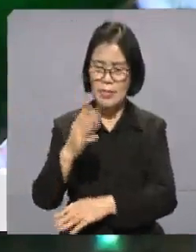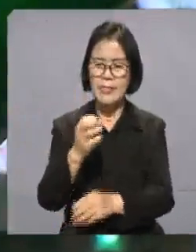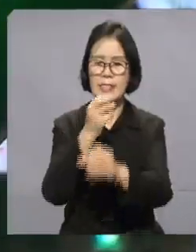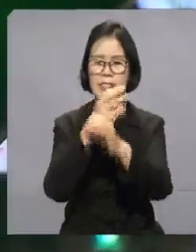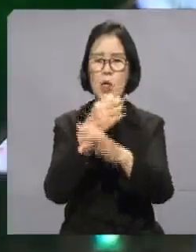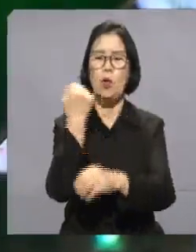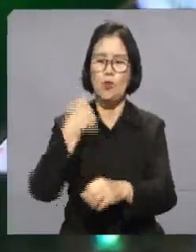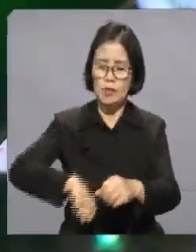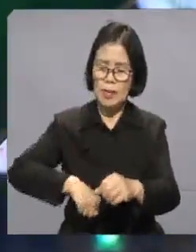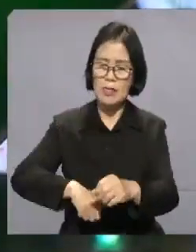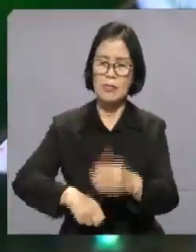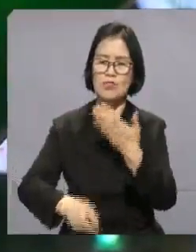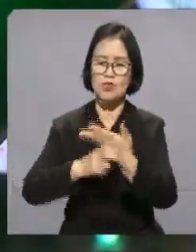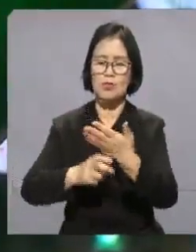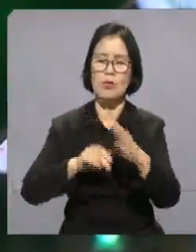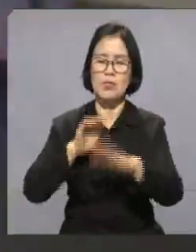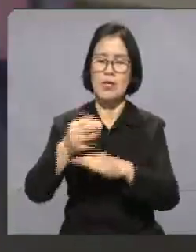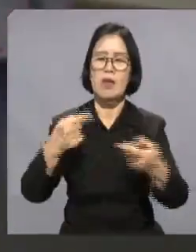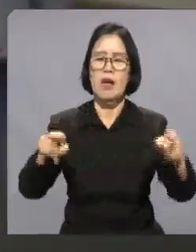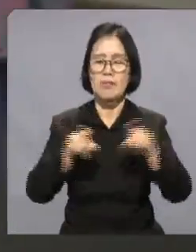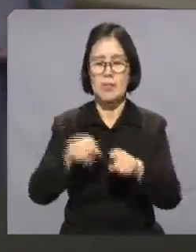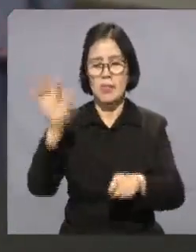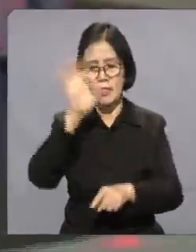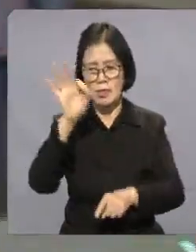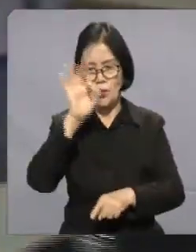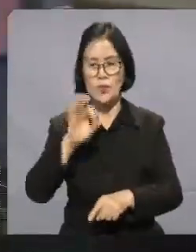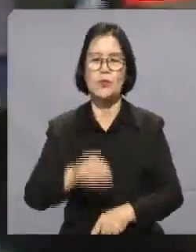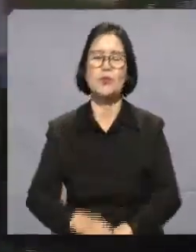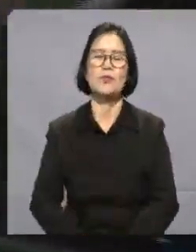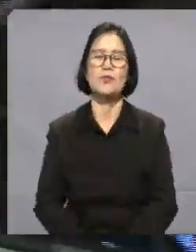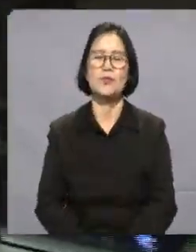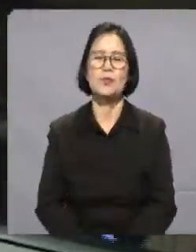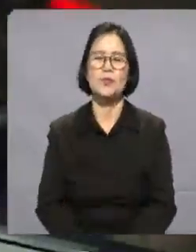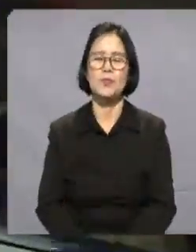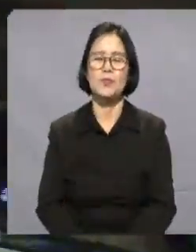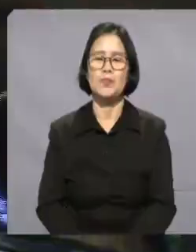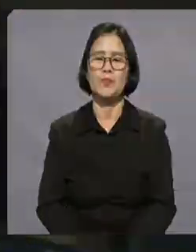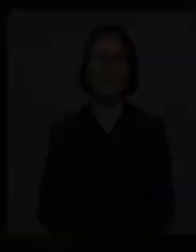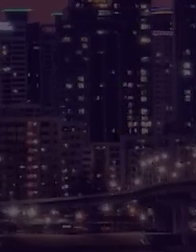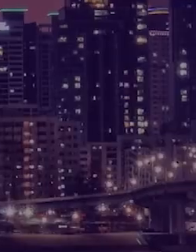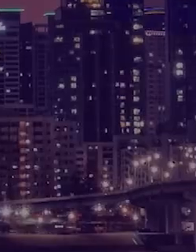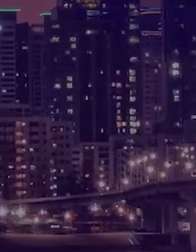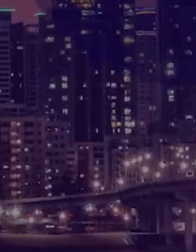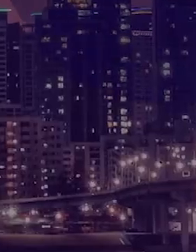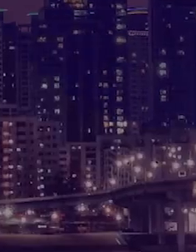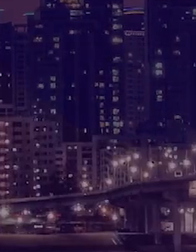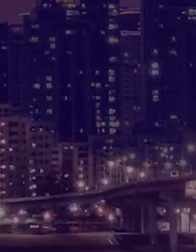위반한 불법 차량 단속도 함께 진행할 방침입니다. OBS 뉴스 김대희입니다.